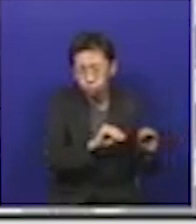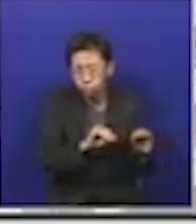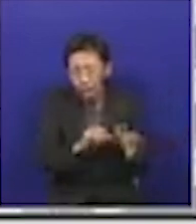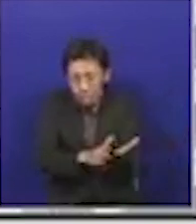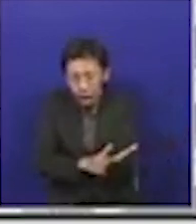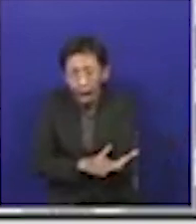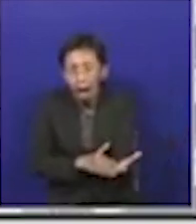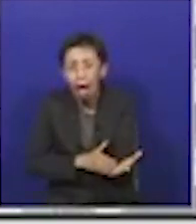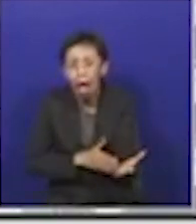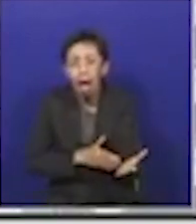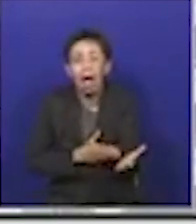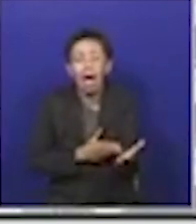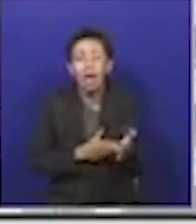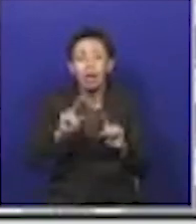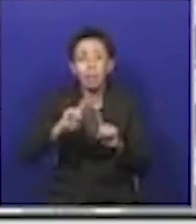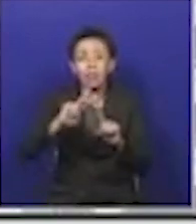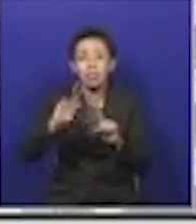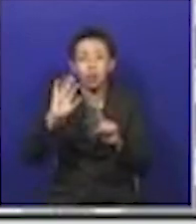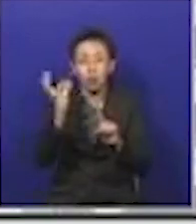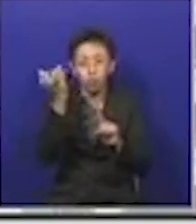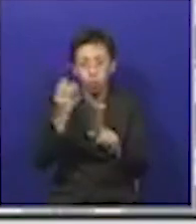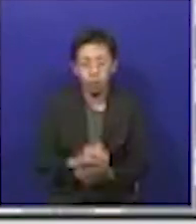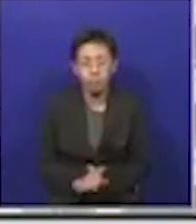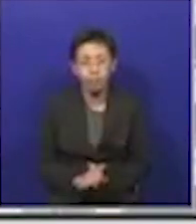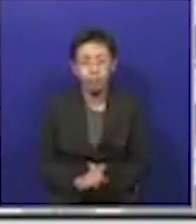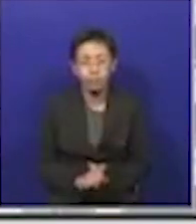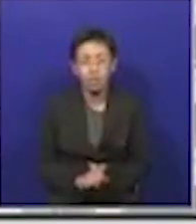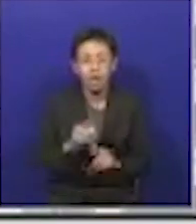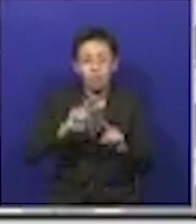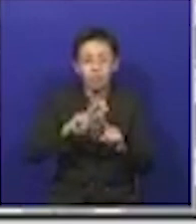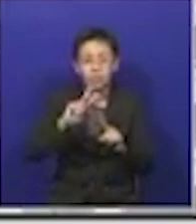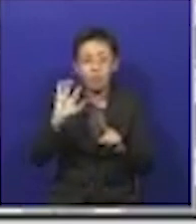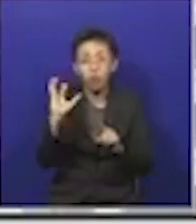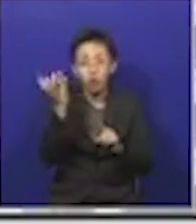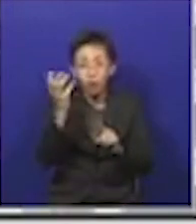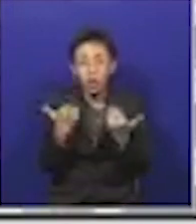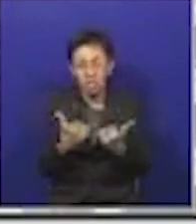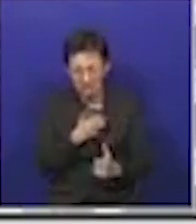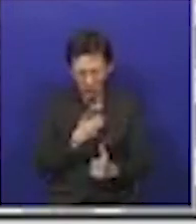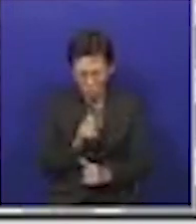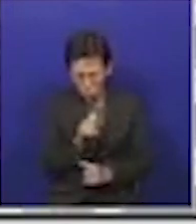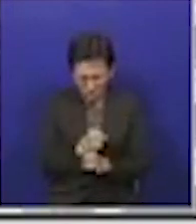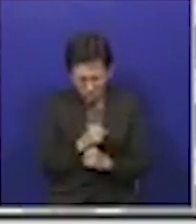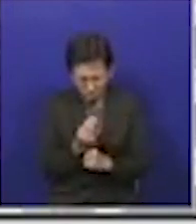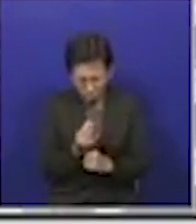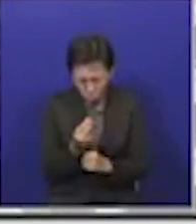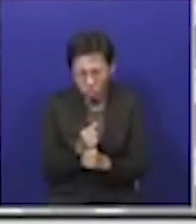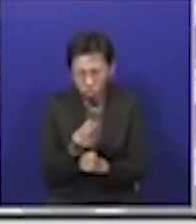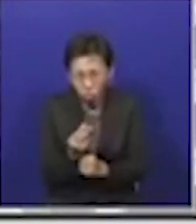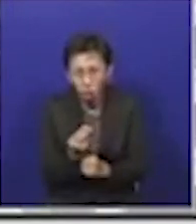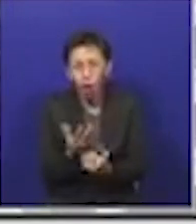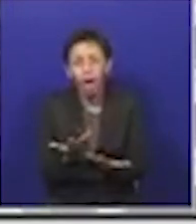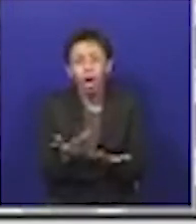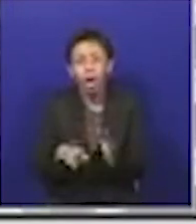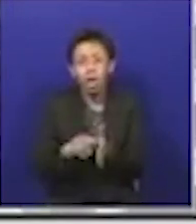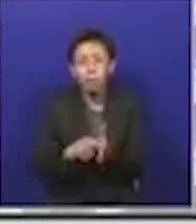ทั่งเราขึ้นระดับ2ของโลกฮะแล้วพอมาเรื่องนี้จะมาเร็วจะเร็วๆๆๆแล้วคุณไม่ดูเห